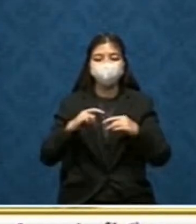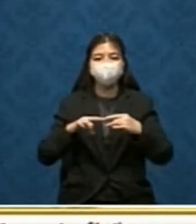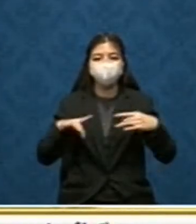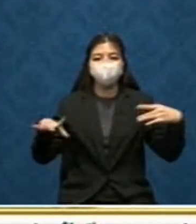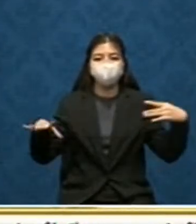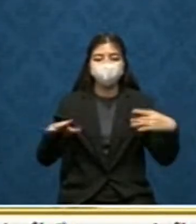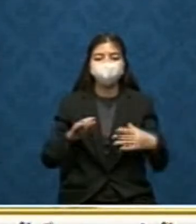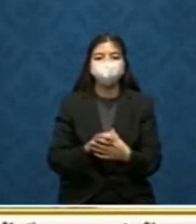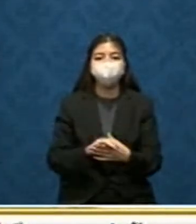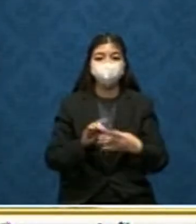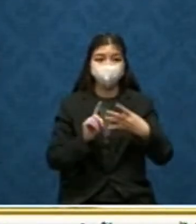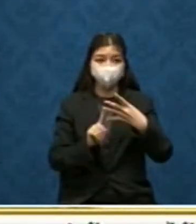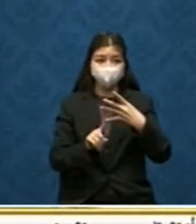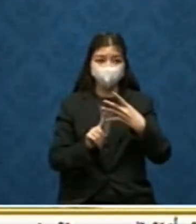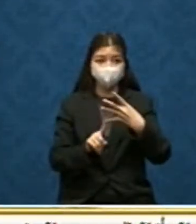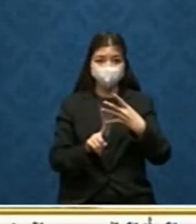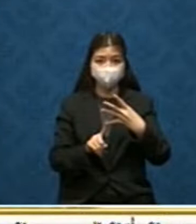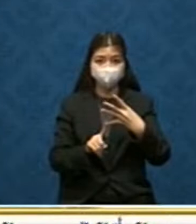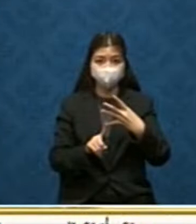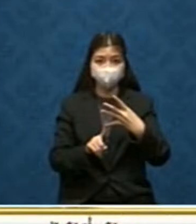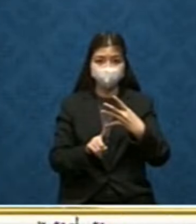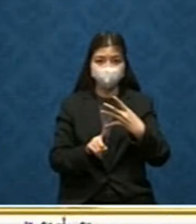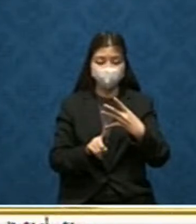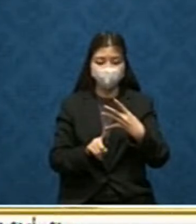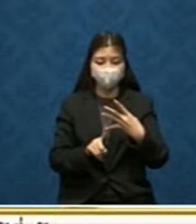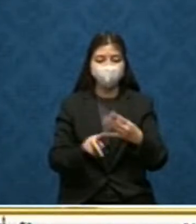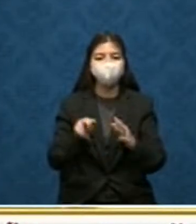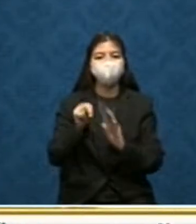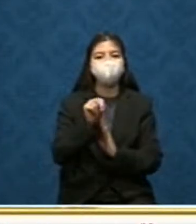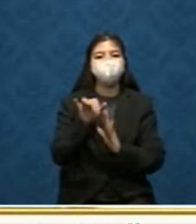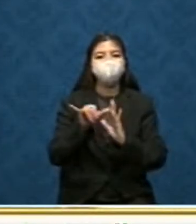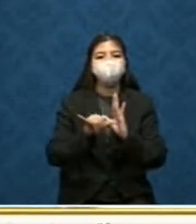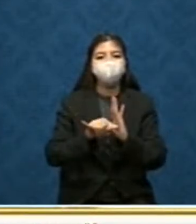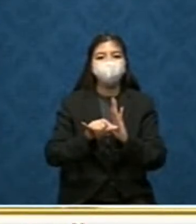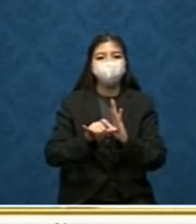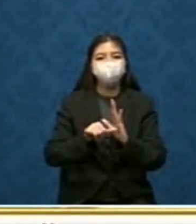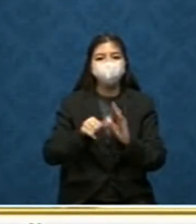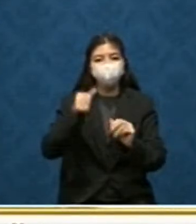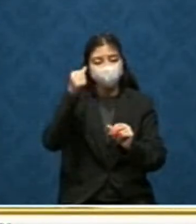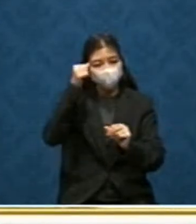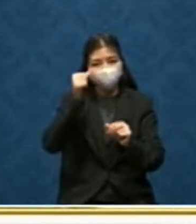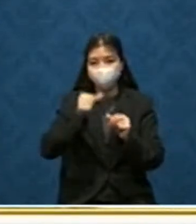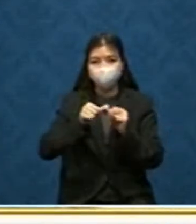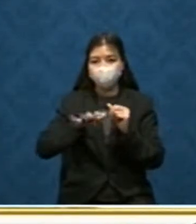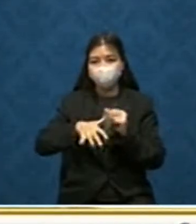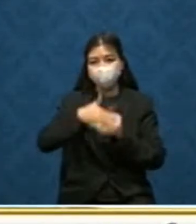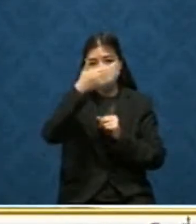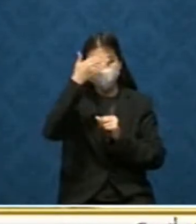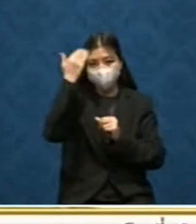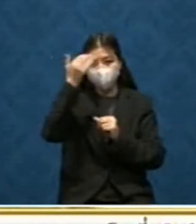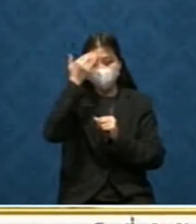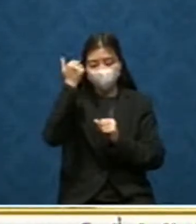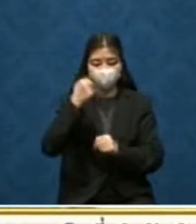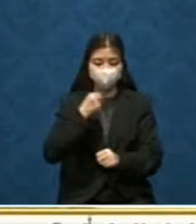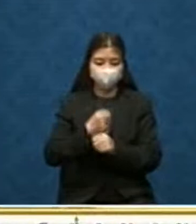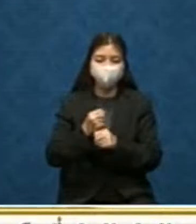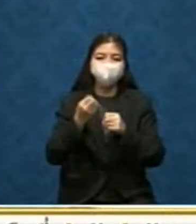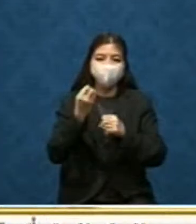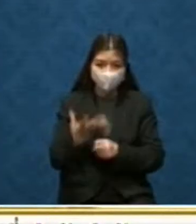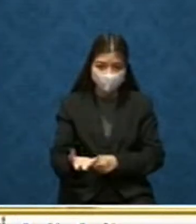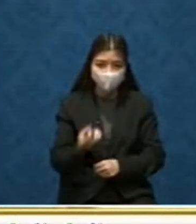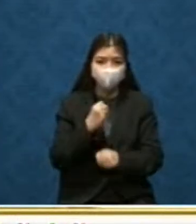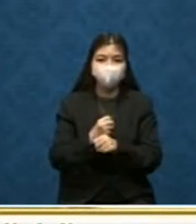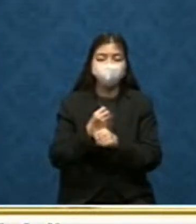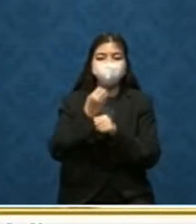ส่นที่สี่จำนโยบายตเองไมได้เลยวัี้ได้แตพูดว่าทำเยอะ ทำเยอะ